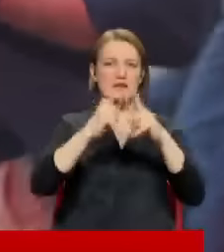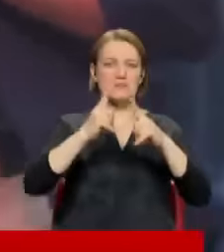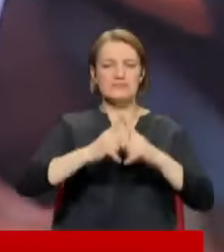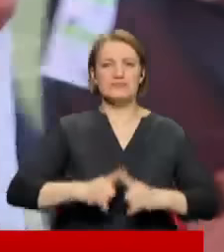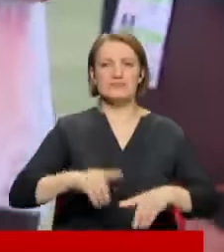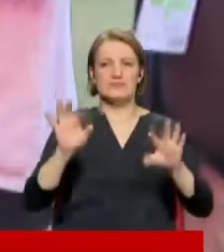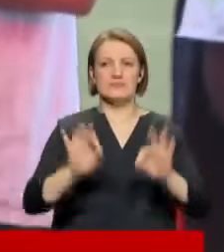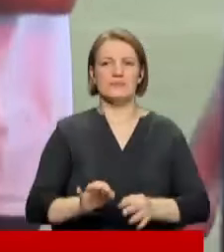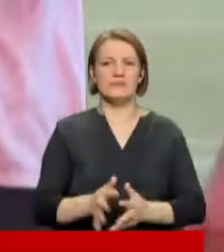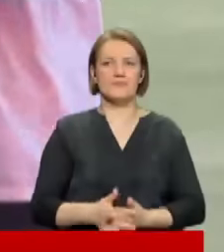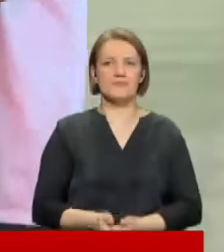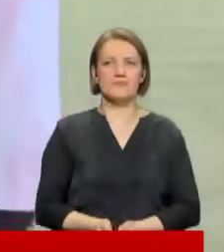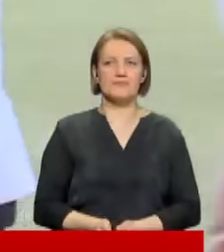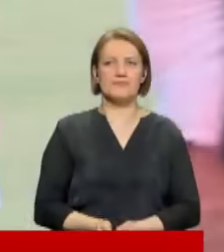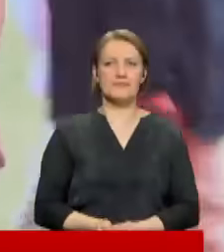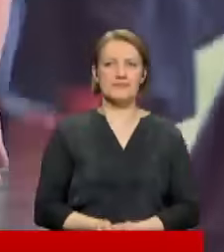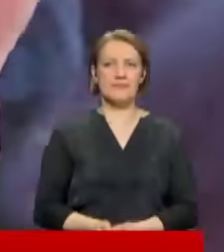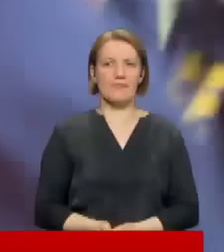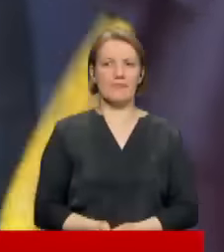geçildi.